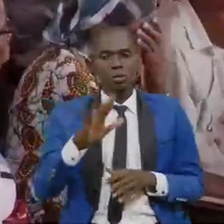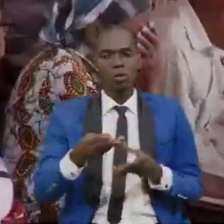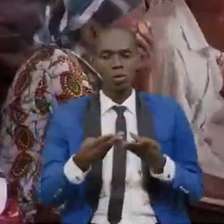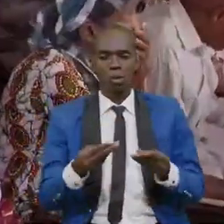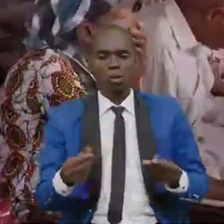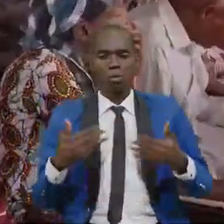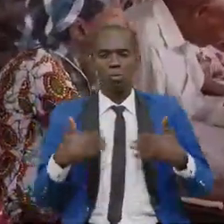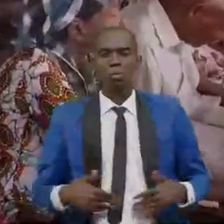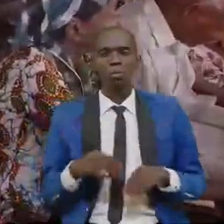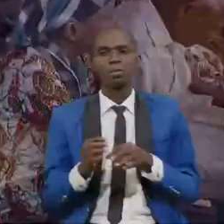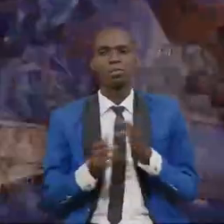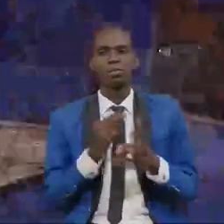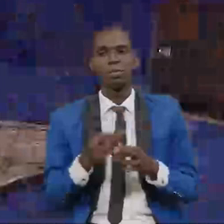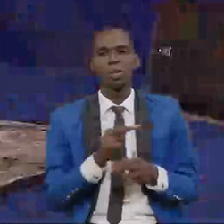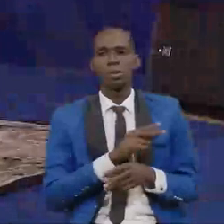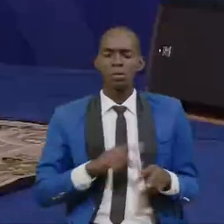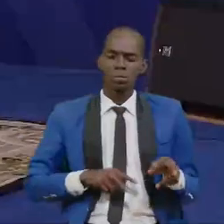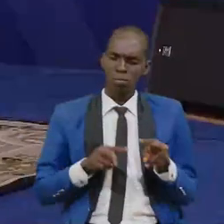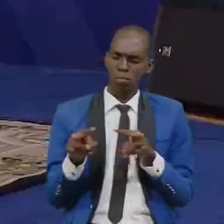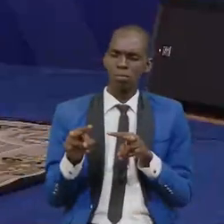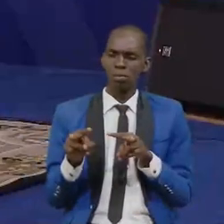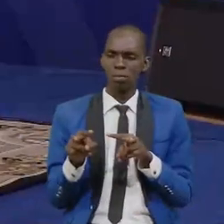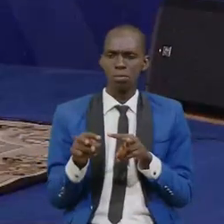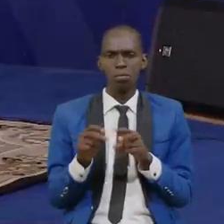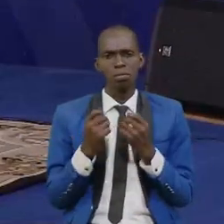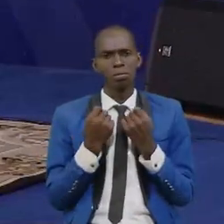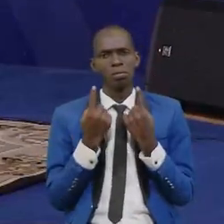Et il regardait dedans. Il a dit quoi?